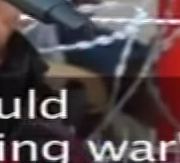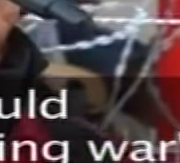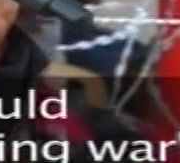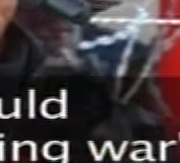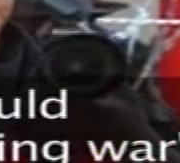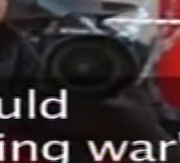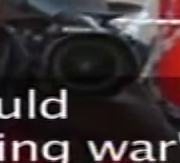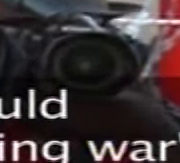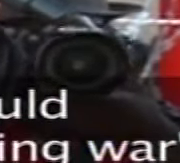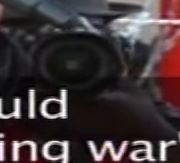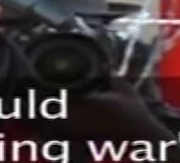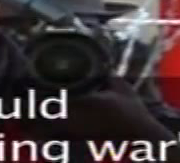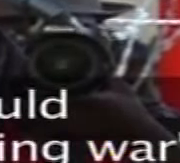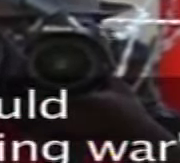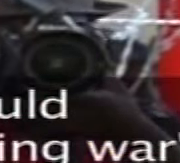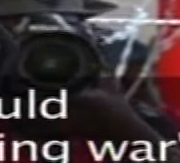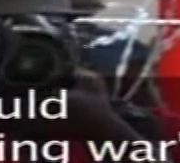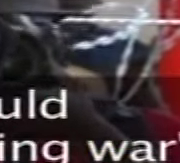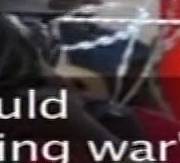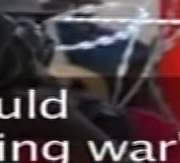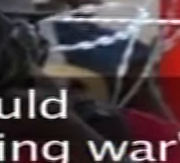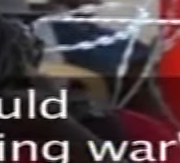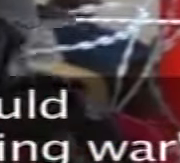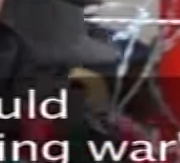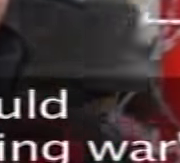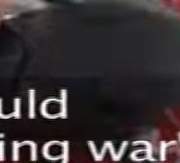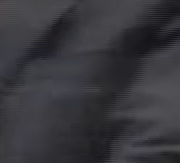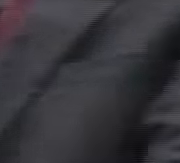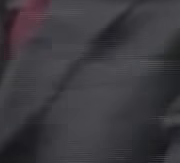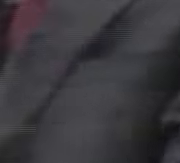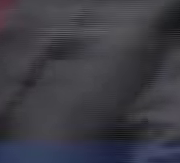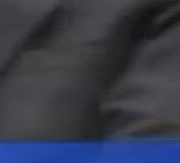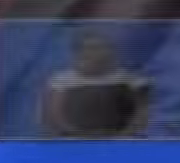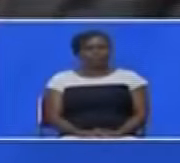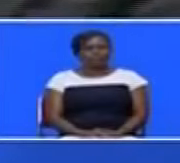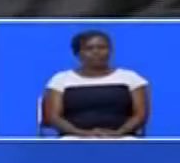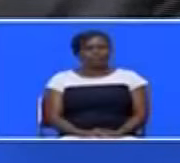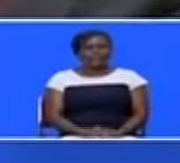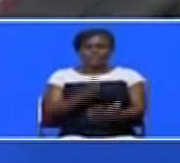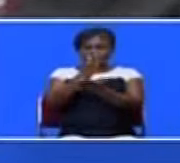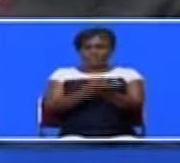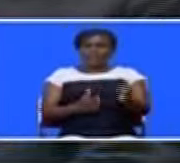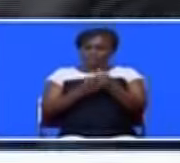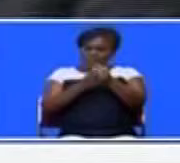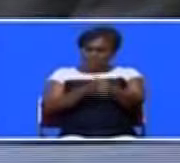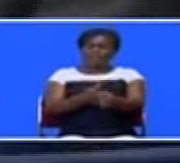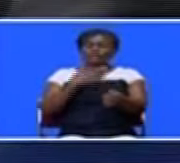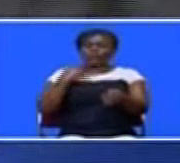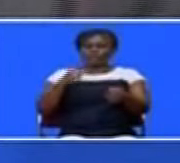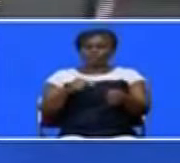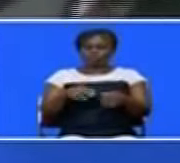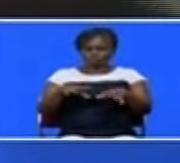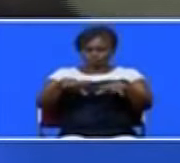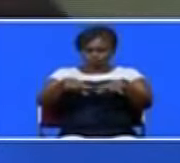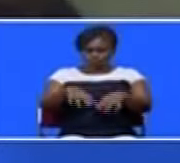tuehamwe, meru wakuo, natibara nila atakatha nili. Kabogo claims some leaders are out to taint President